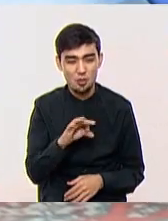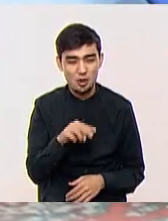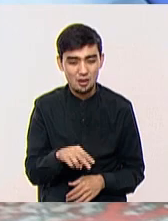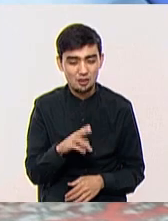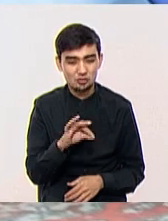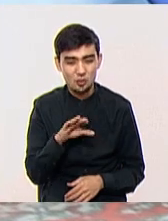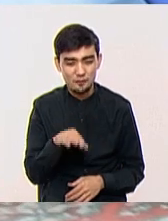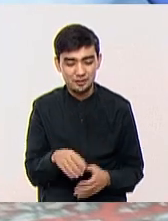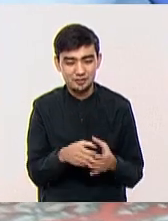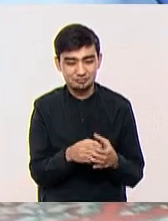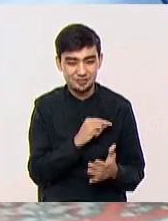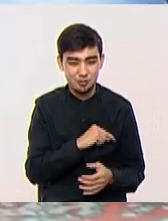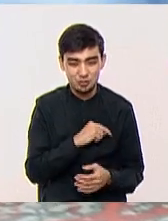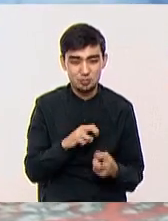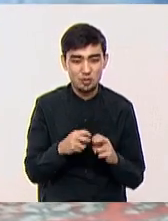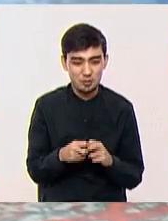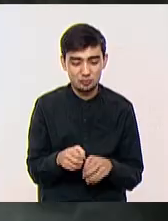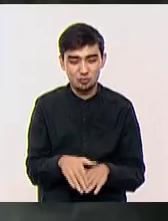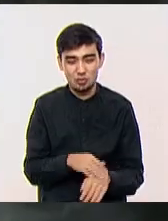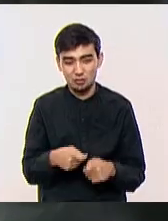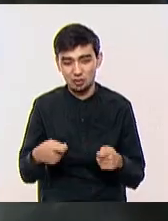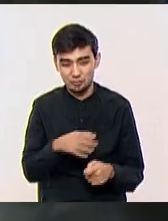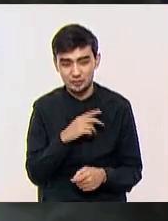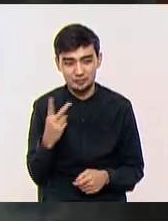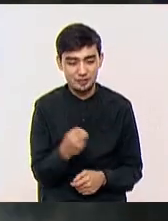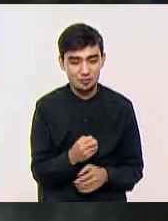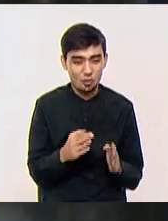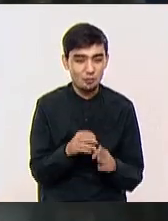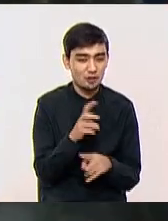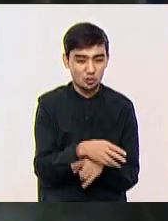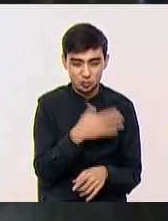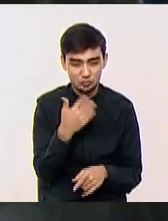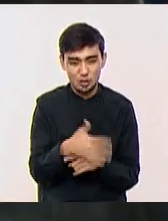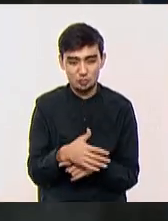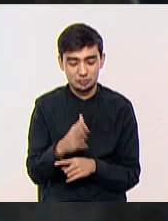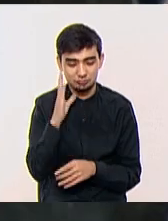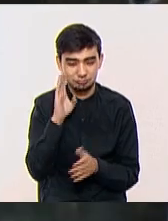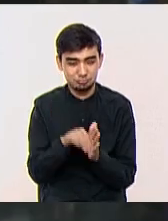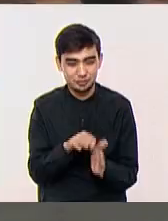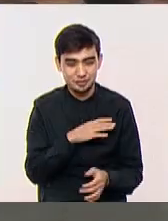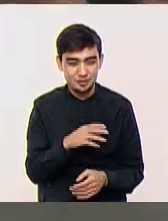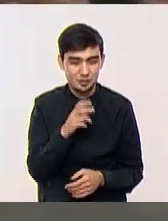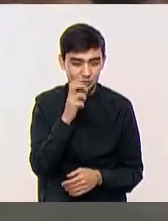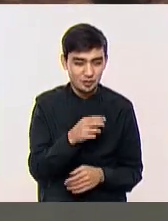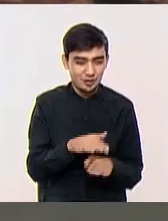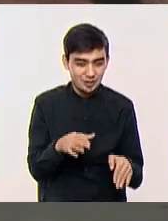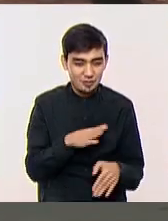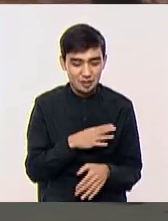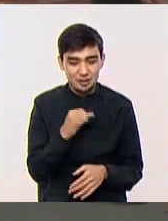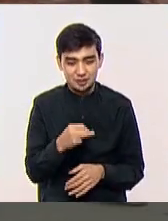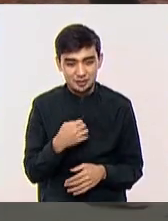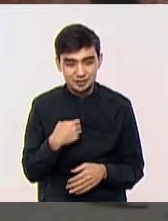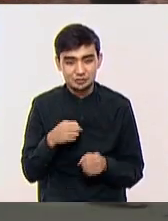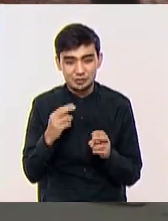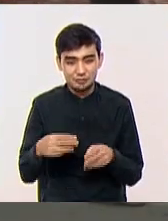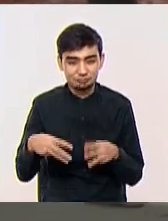Software серіктестігі жұмысшыларының мәселесі ұзаққа созылып, 2 апта үйлеріне бармастан далада қонды. Әкесін сағынған балалар да сағынышын біздің арна